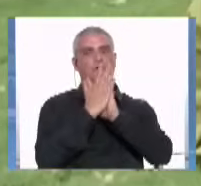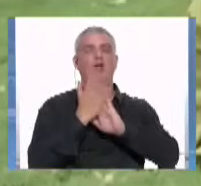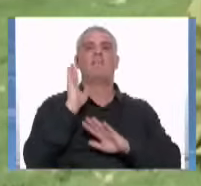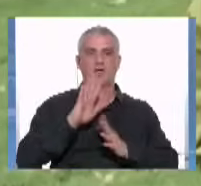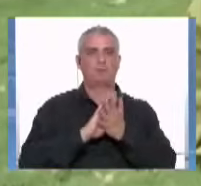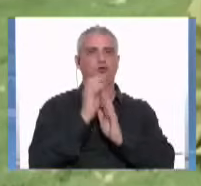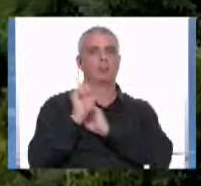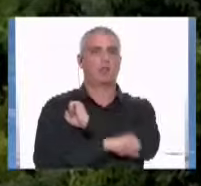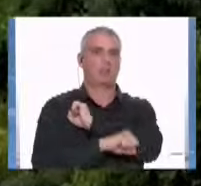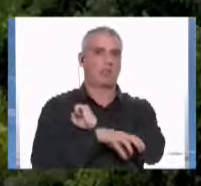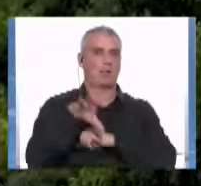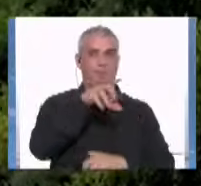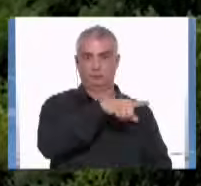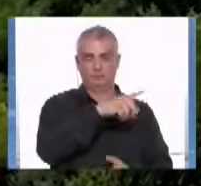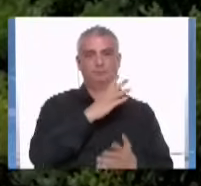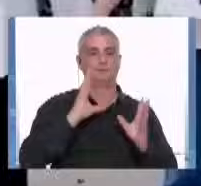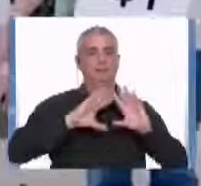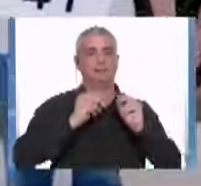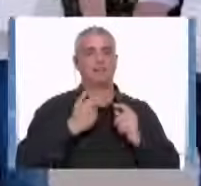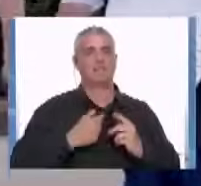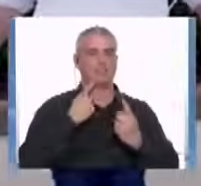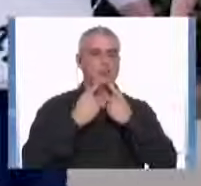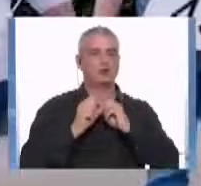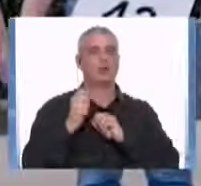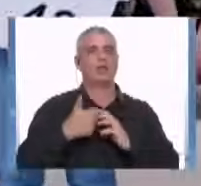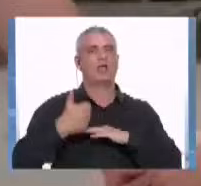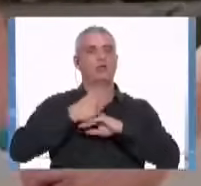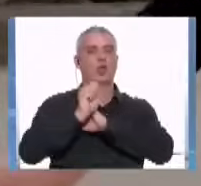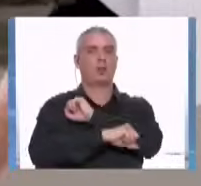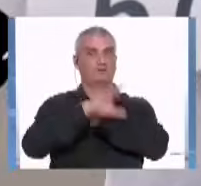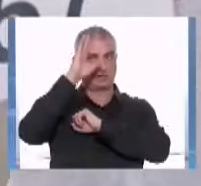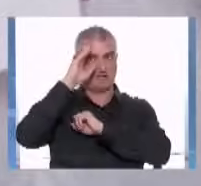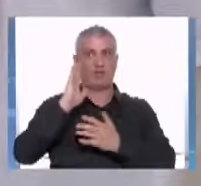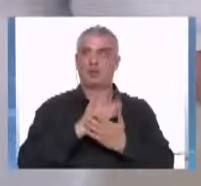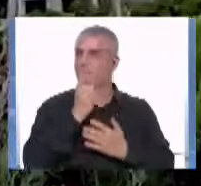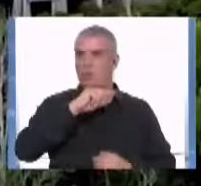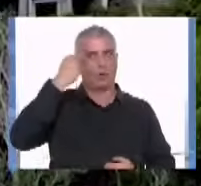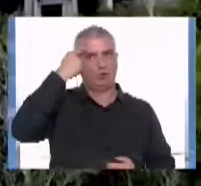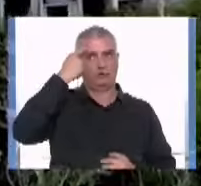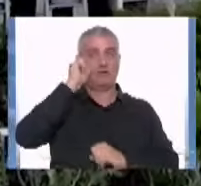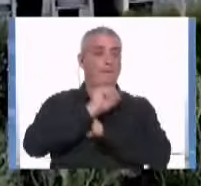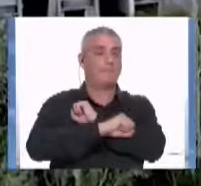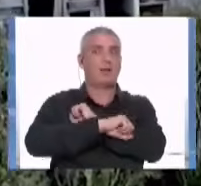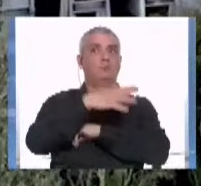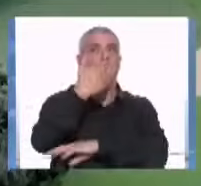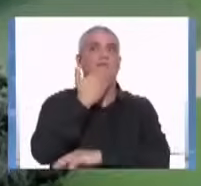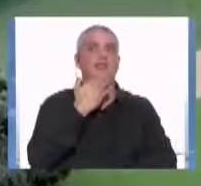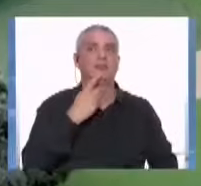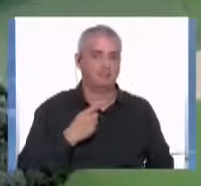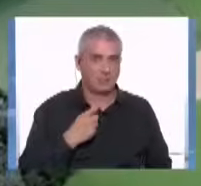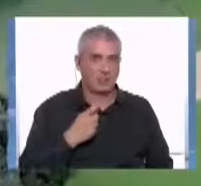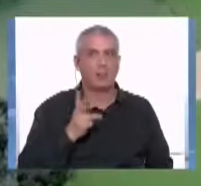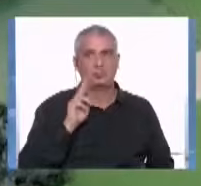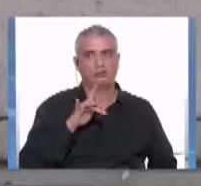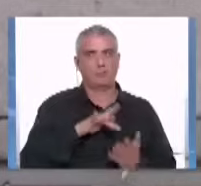גם את הקמפוסים. סיכם את הדיון רקטור אוניברסיטת חיפה, שקבע כי הוא אינו חושב שבקמפוסים במדינת ישראל